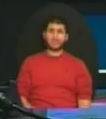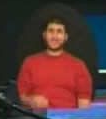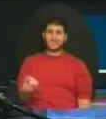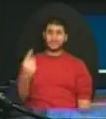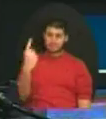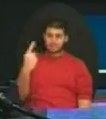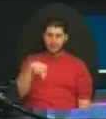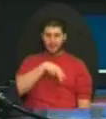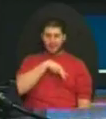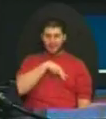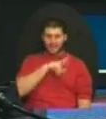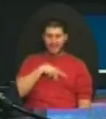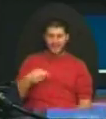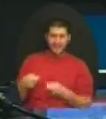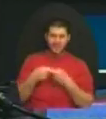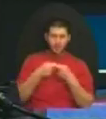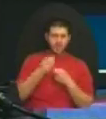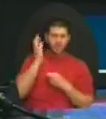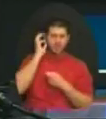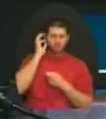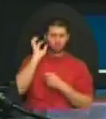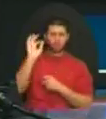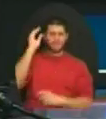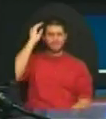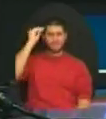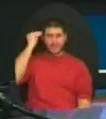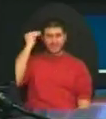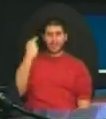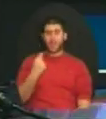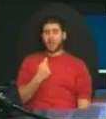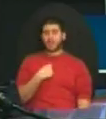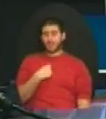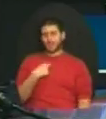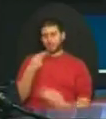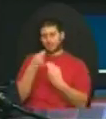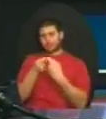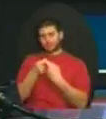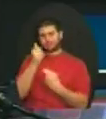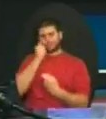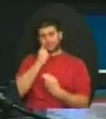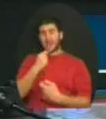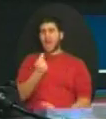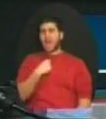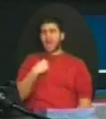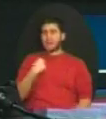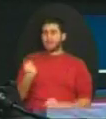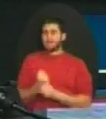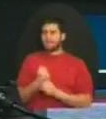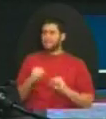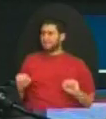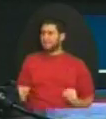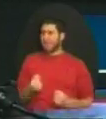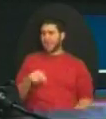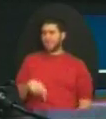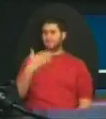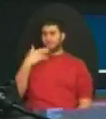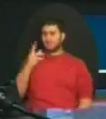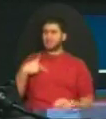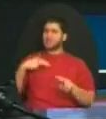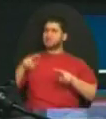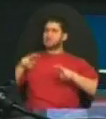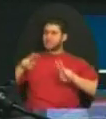שהיא גם אחראית על ארגוני נשים בצד הפלסטיני, ואנחנו בקשר איתן. אני פעילה פה בירושלים, אז בהחלט יש